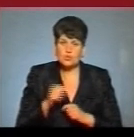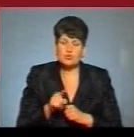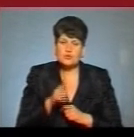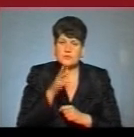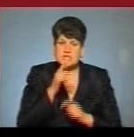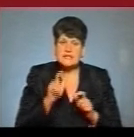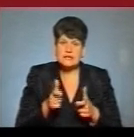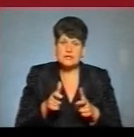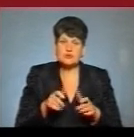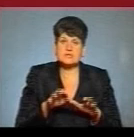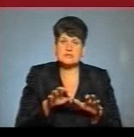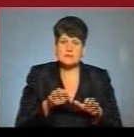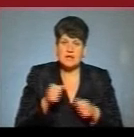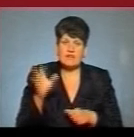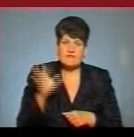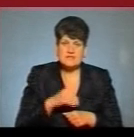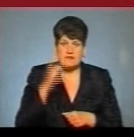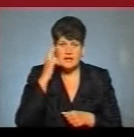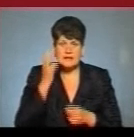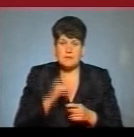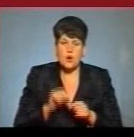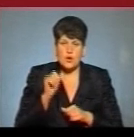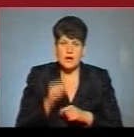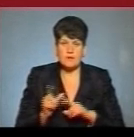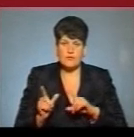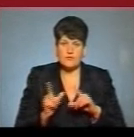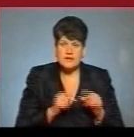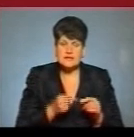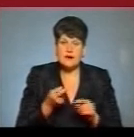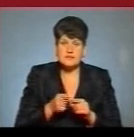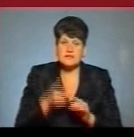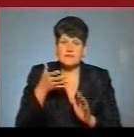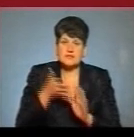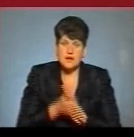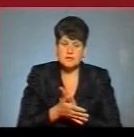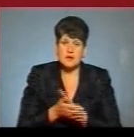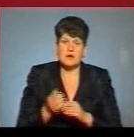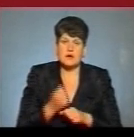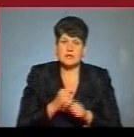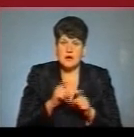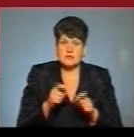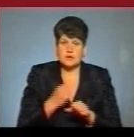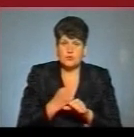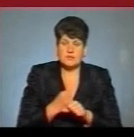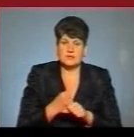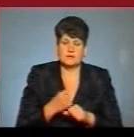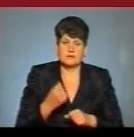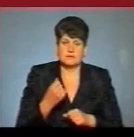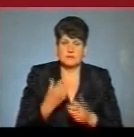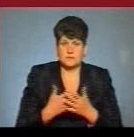час карантину забрали все в Київ, це треба окремо ввести, і це затратно, ну, аналізи треба робити в районі 3000 гривень. 4